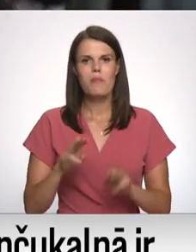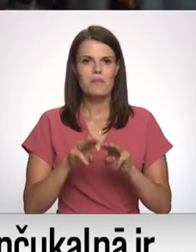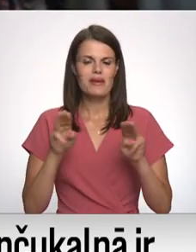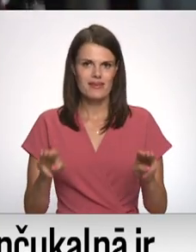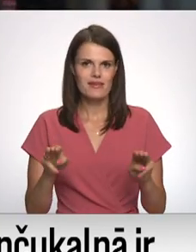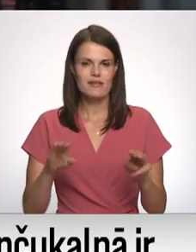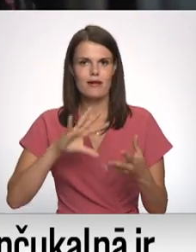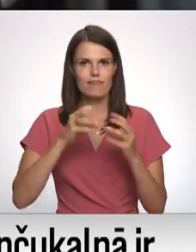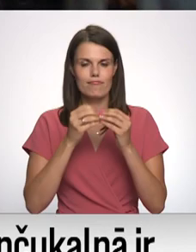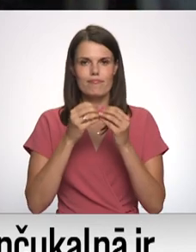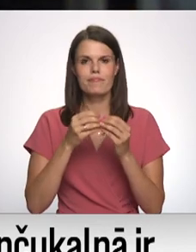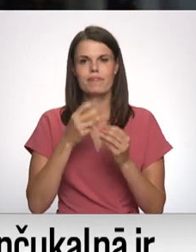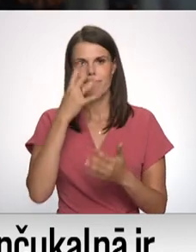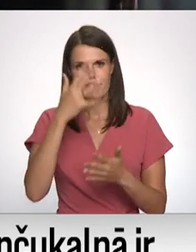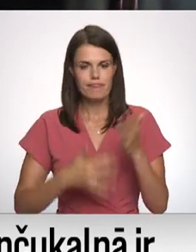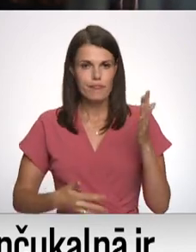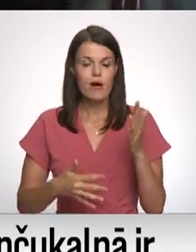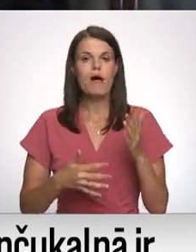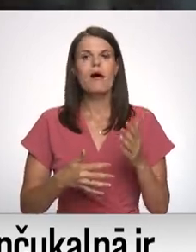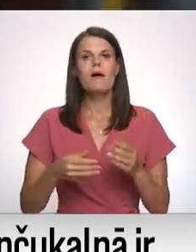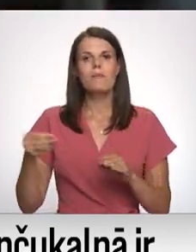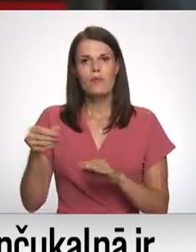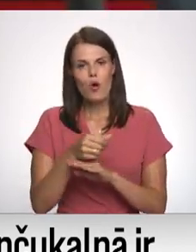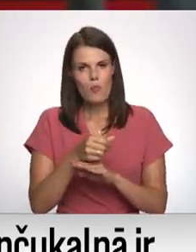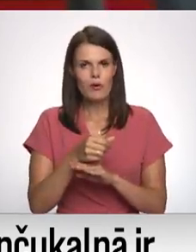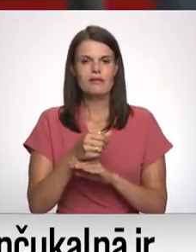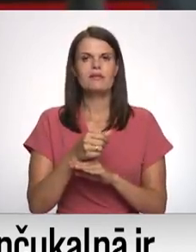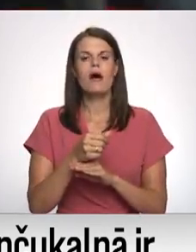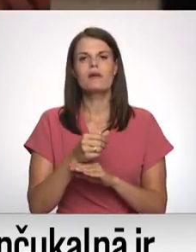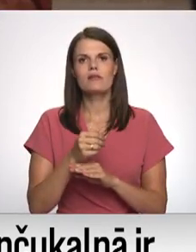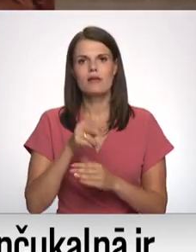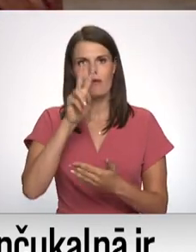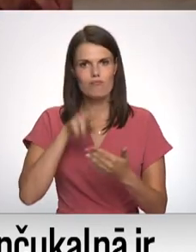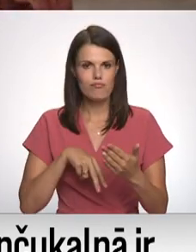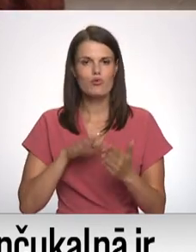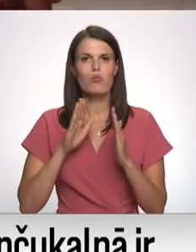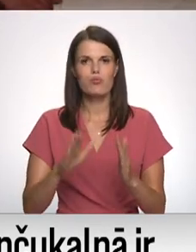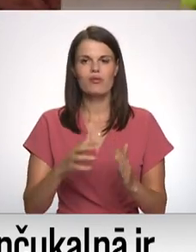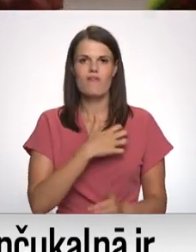aplēses. Risinājumi iedzīvotāju siltumenerģijas izdevumu kompensācijai tiks skatīti valdībā